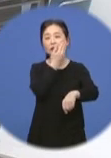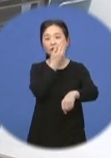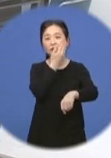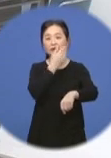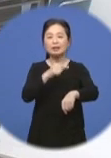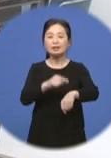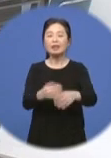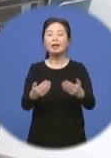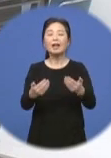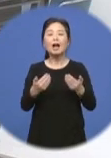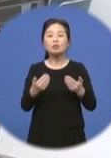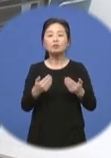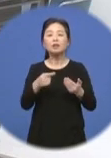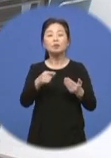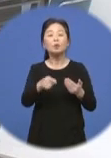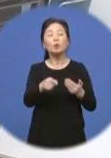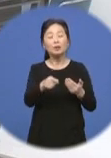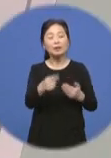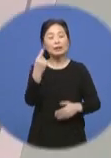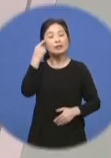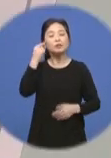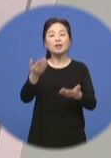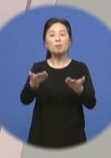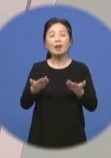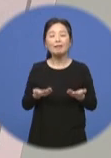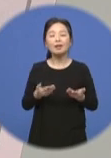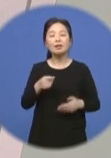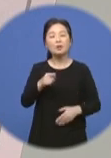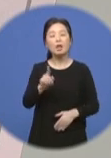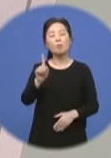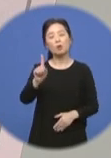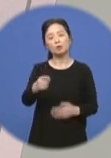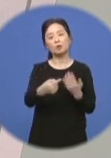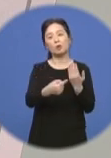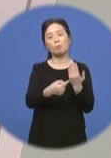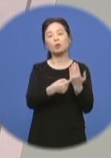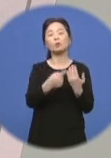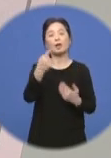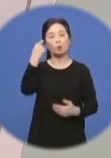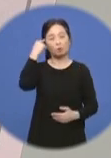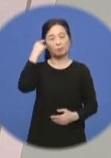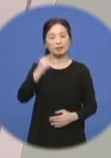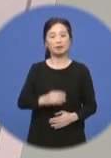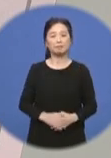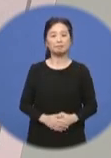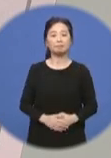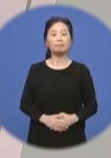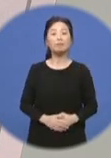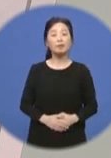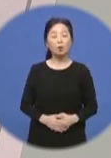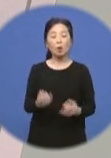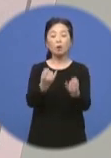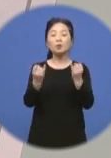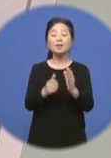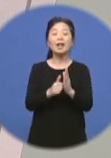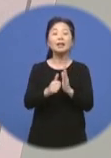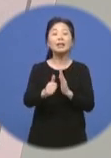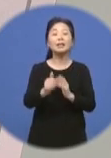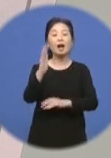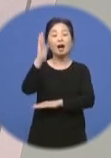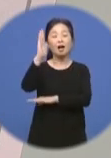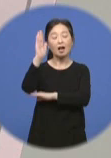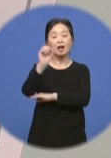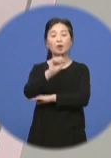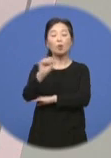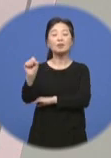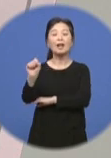きな、また一つのポイントだと思います。 女性リーダー養成講座は、 今月23日に